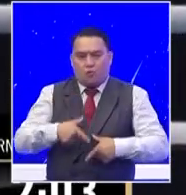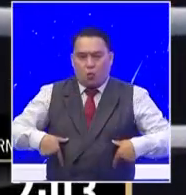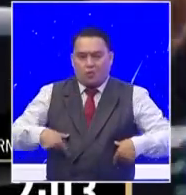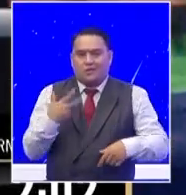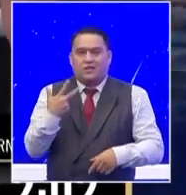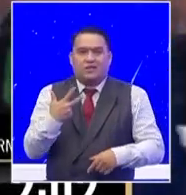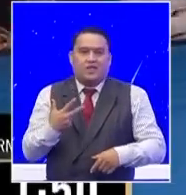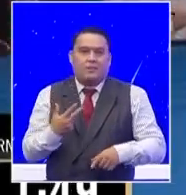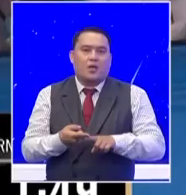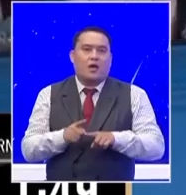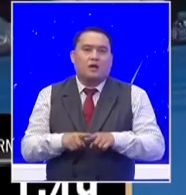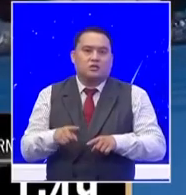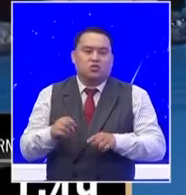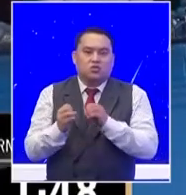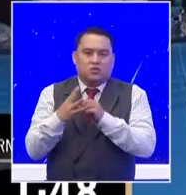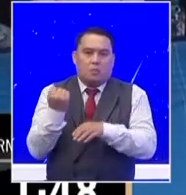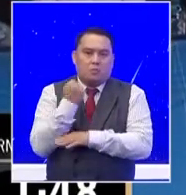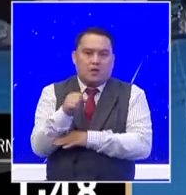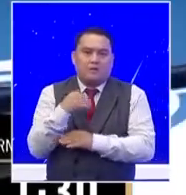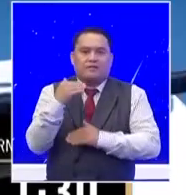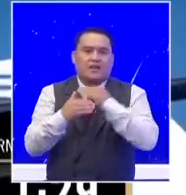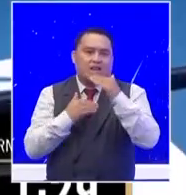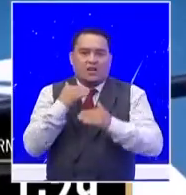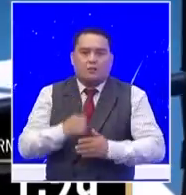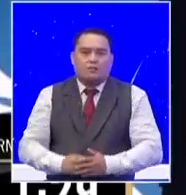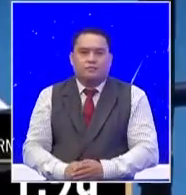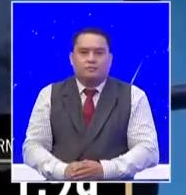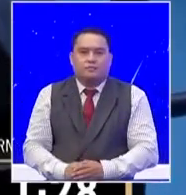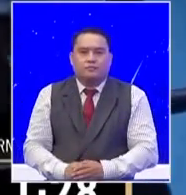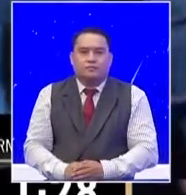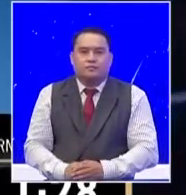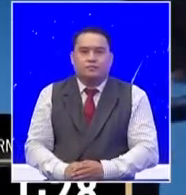три пояса. Для него это 14-я победа в карьере.